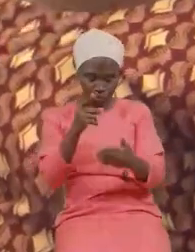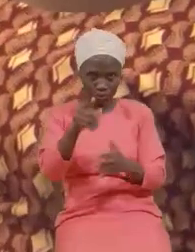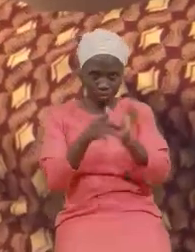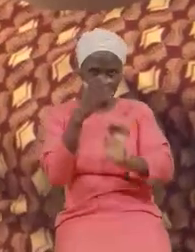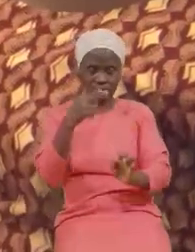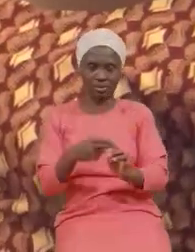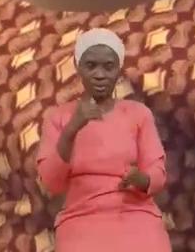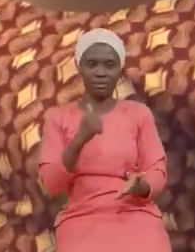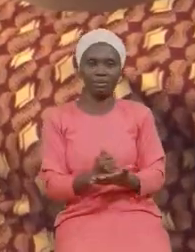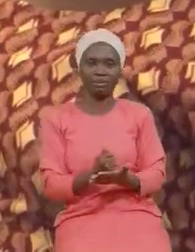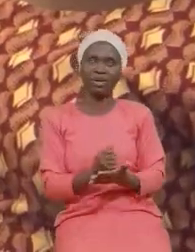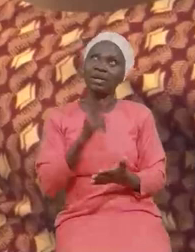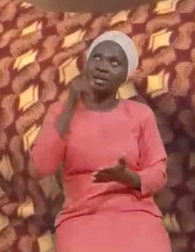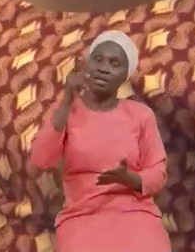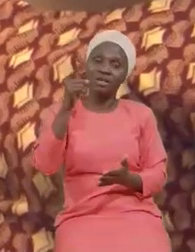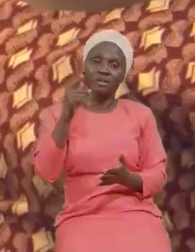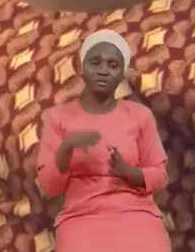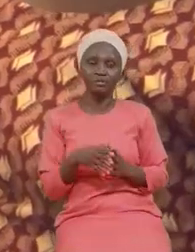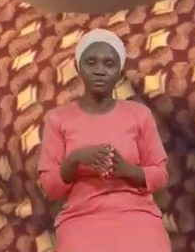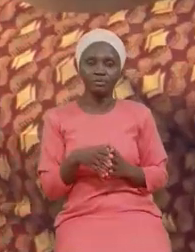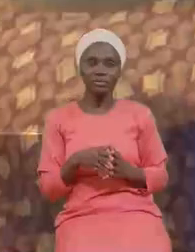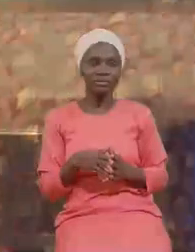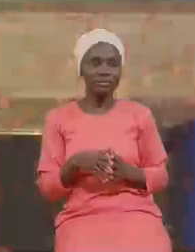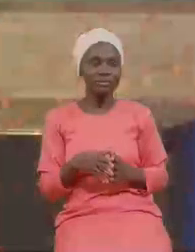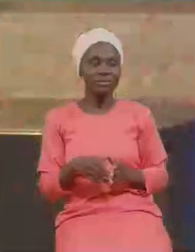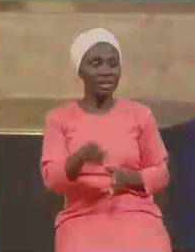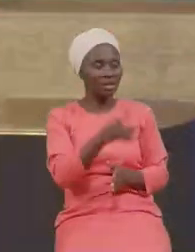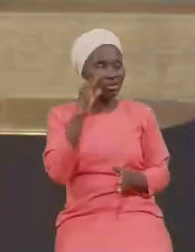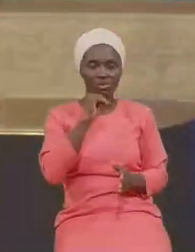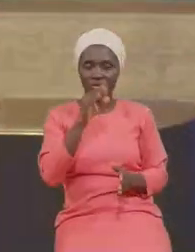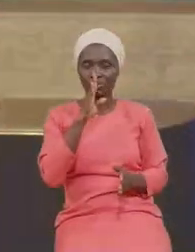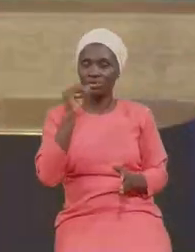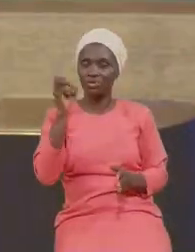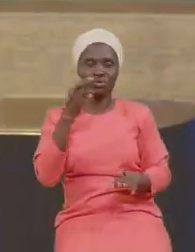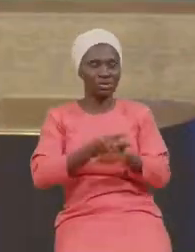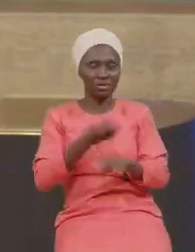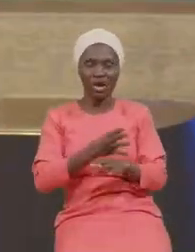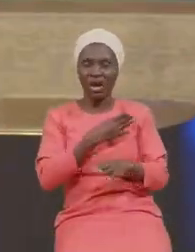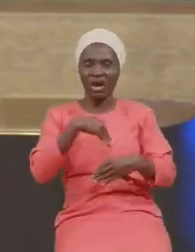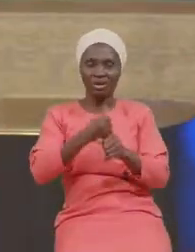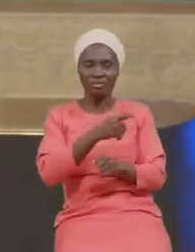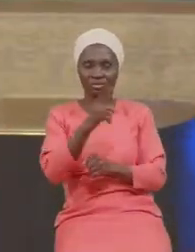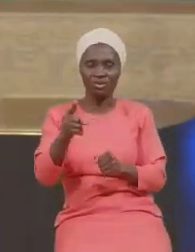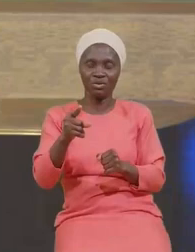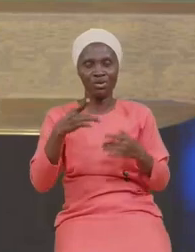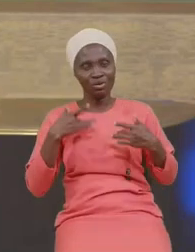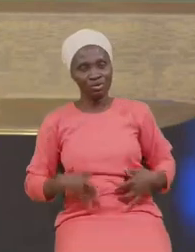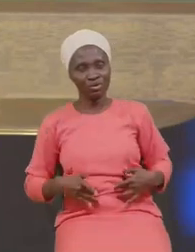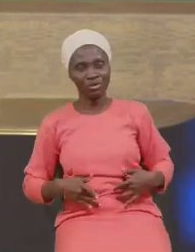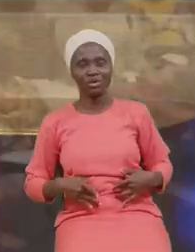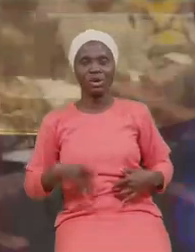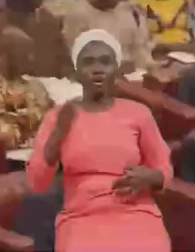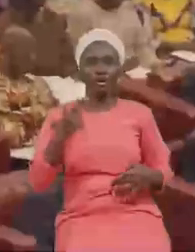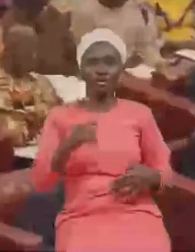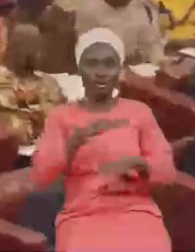vous ils ne seront pas difficiles pour faire fuir l'appel que Dieu t'a donné au nom